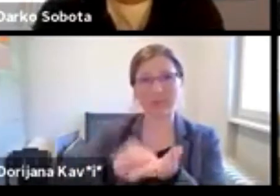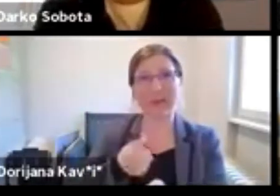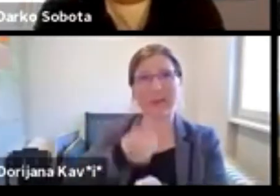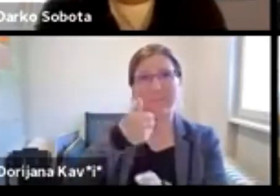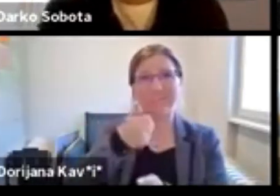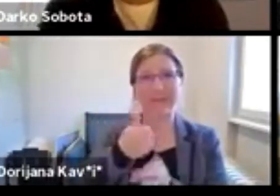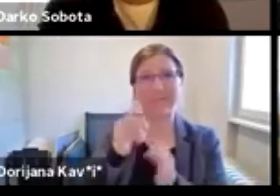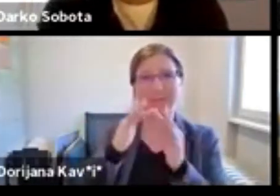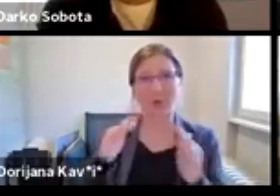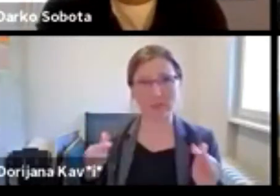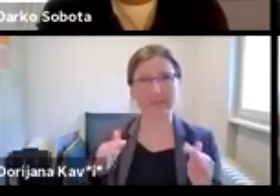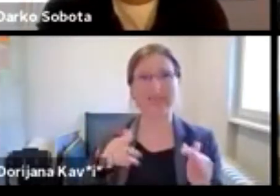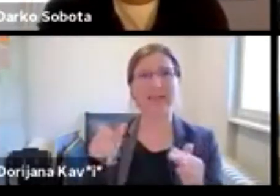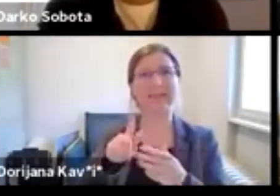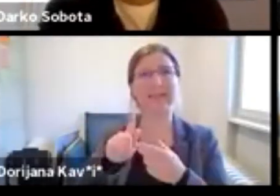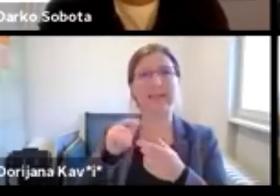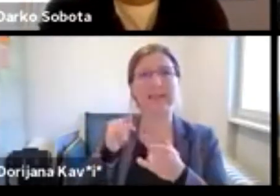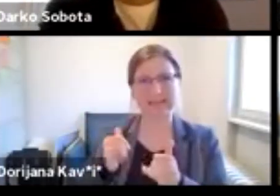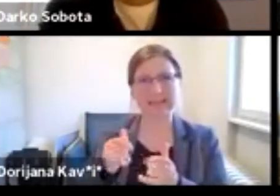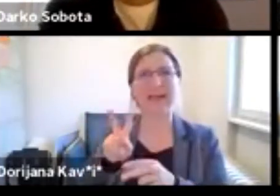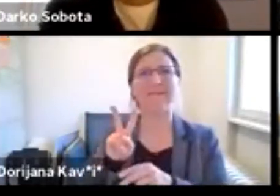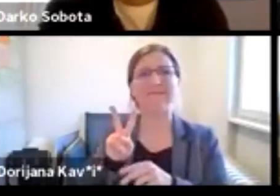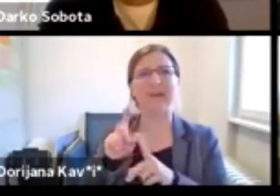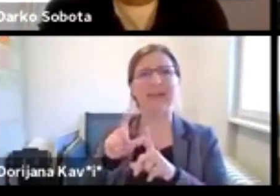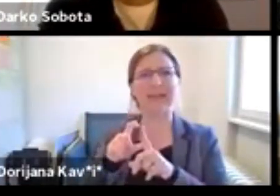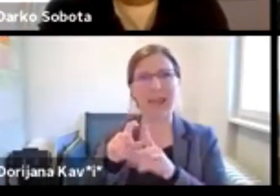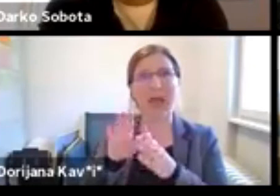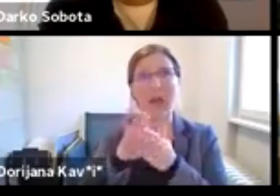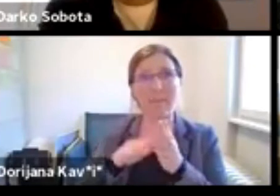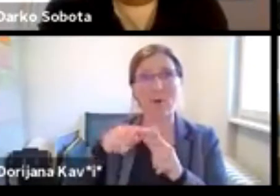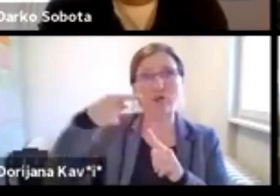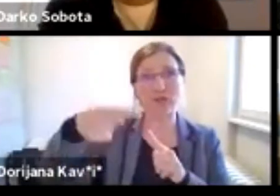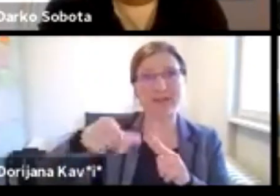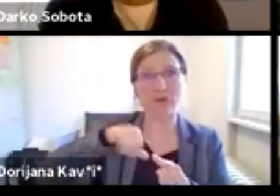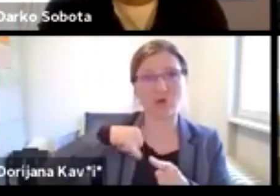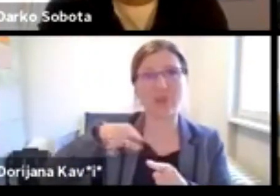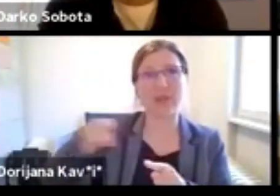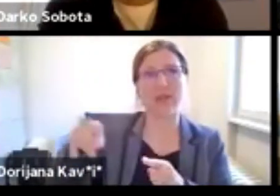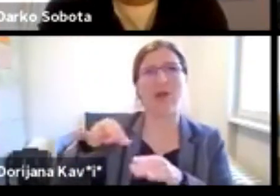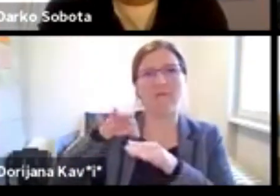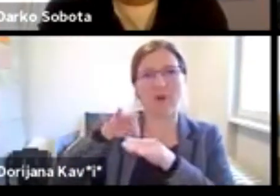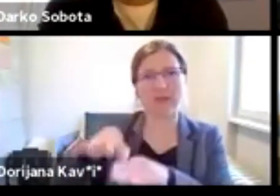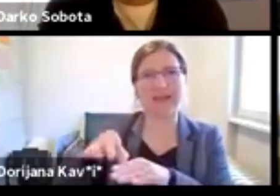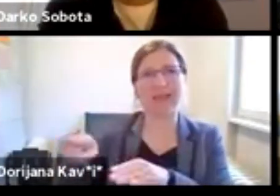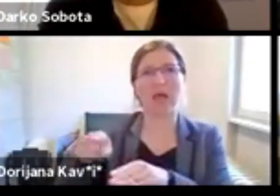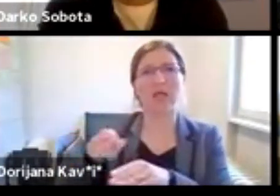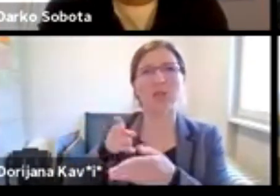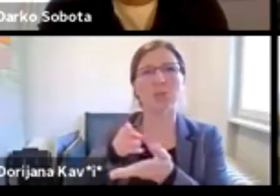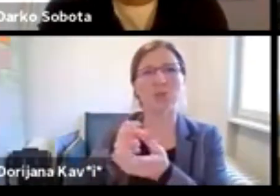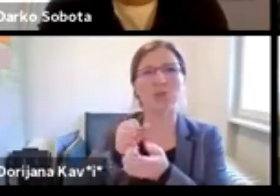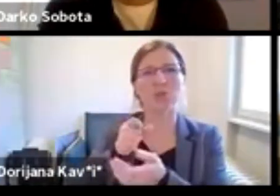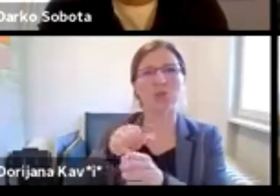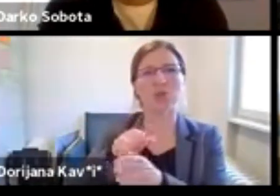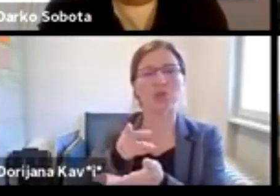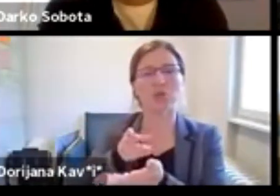imenovana samo VD-om, a od 10.2. iduće godine rukovoditeljica službe za rehabilitaciju naše